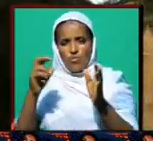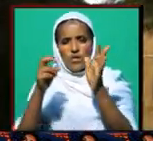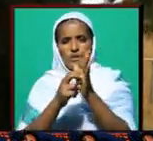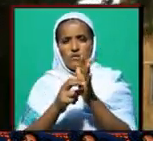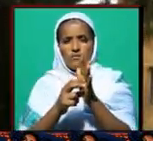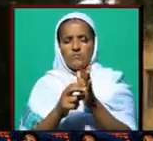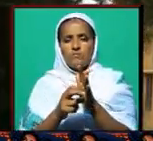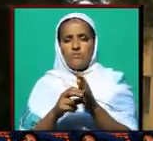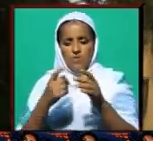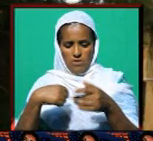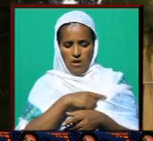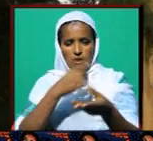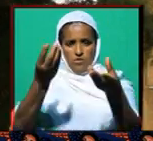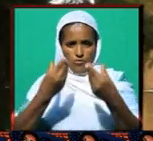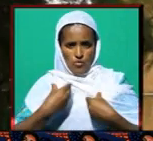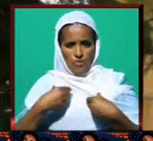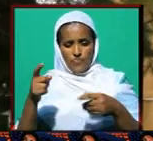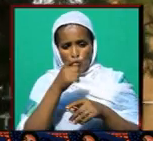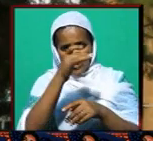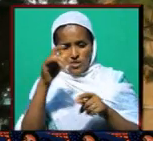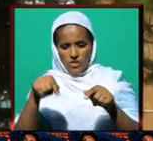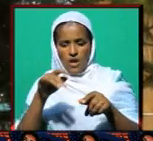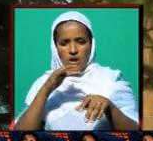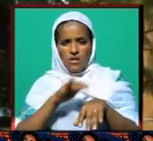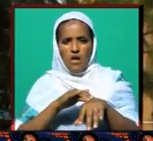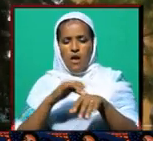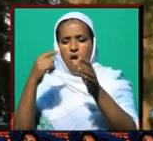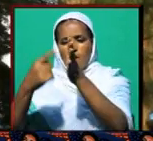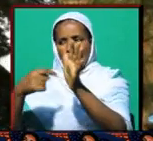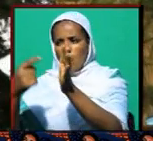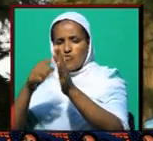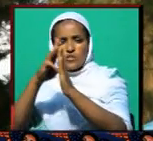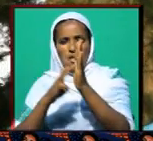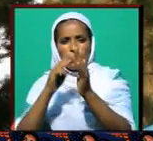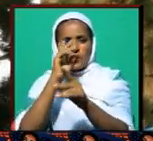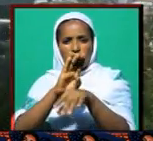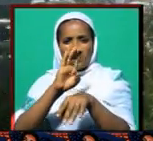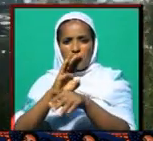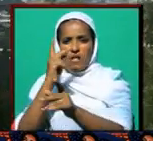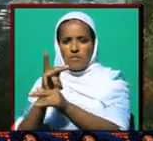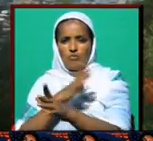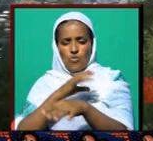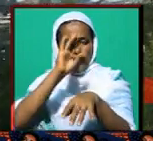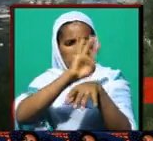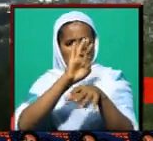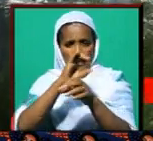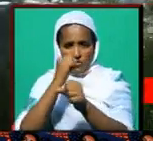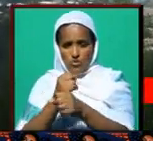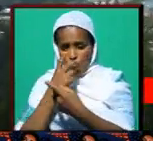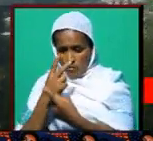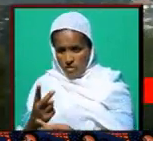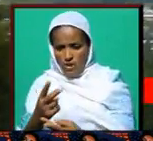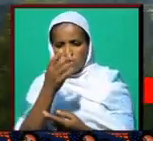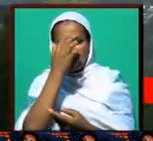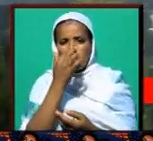አባቶቻችን ባስቀመጡልን መንገድ መሆን እንዳለበት መምህራነ ወንጌል ሳያሰልሱ ያስተምራሉ። ሆኖም ግን ዛሬ ላይ አልፎ አልፎ ስርዓተ